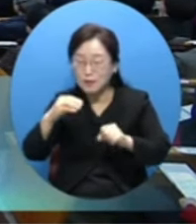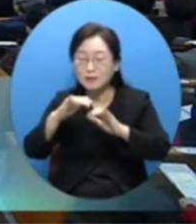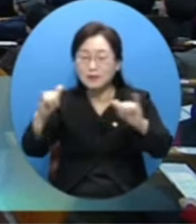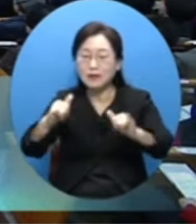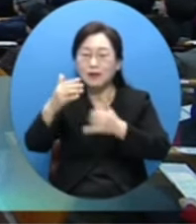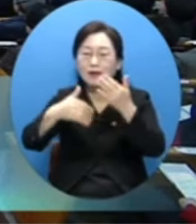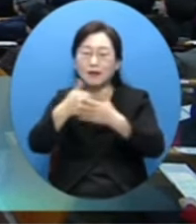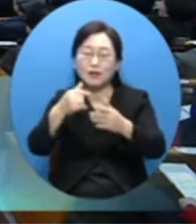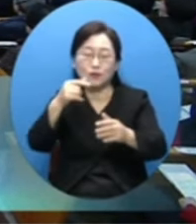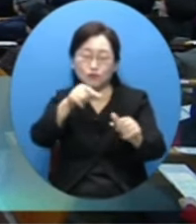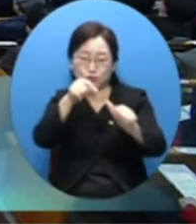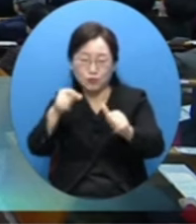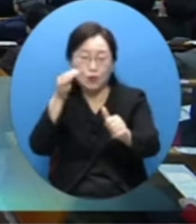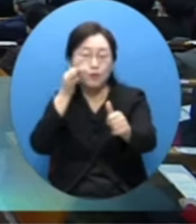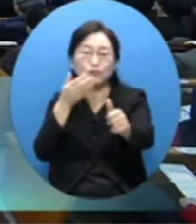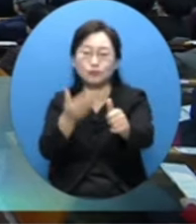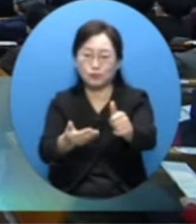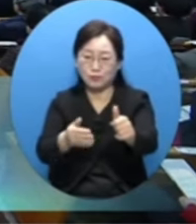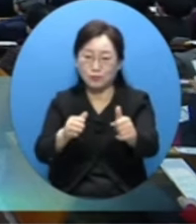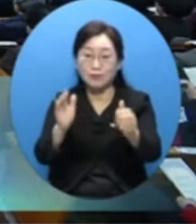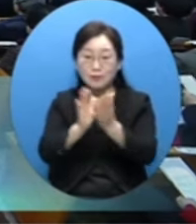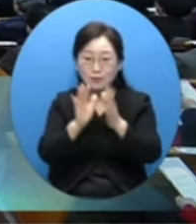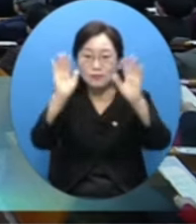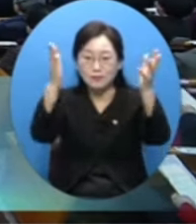구원을 보이리라. 할렐루야.